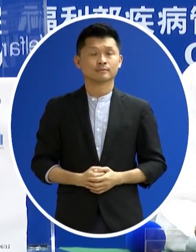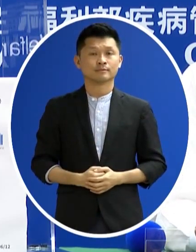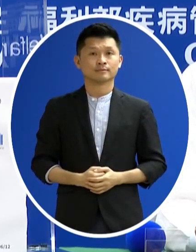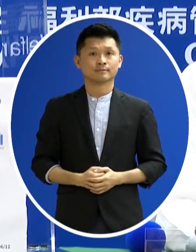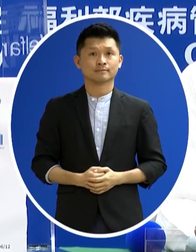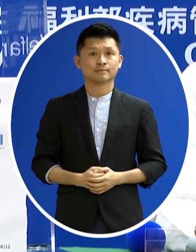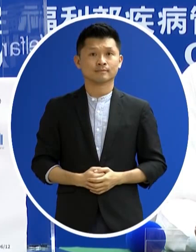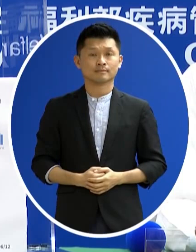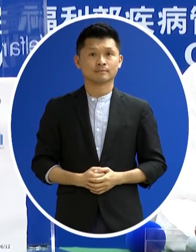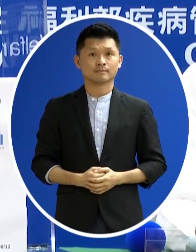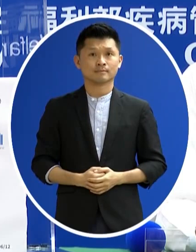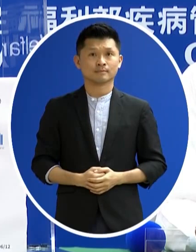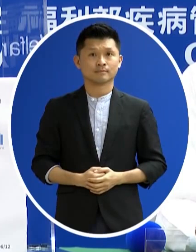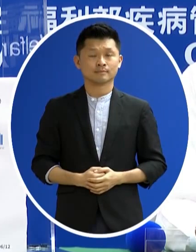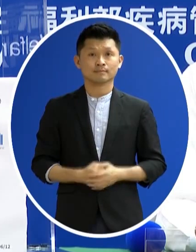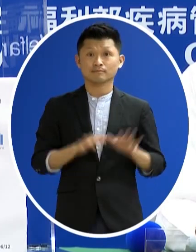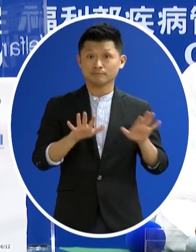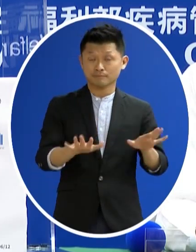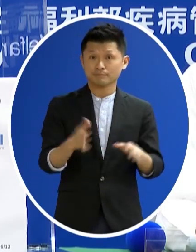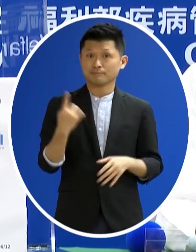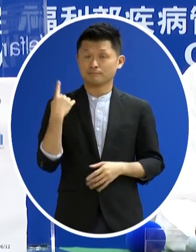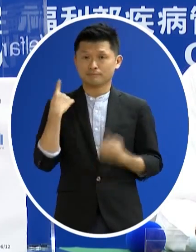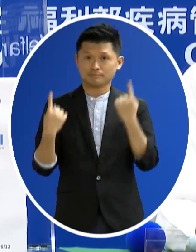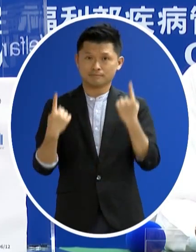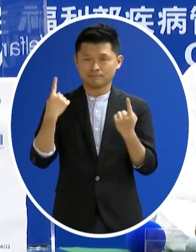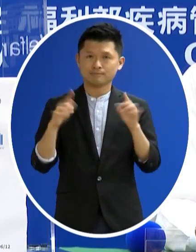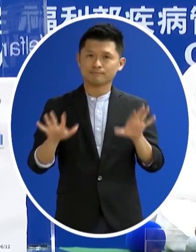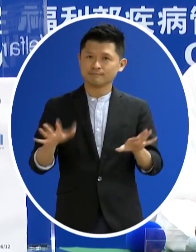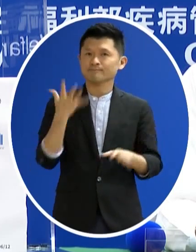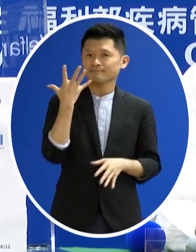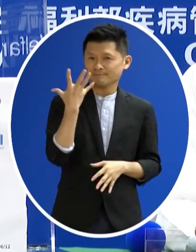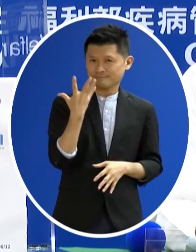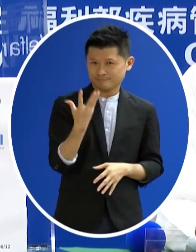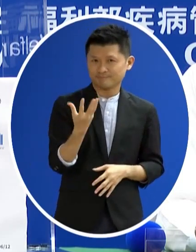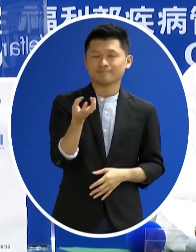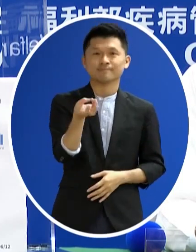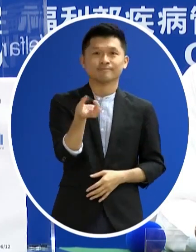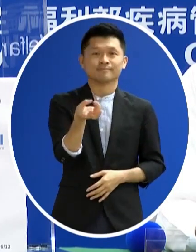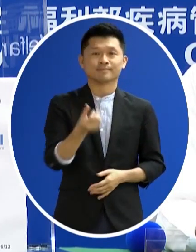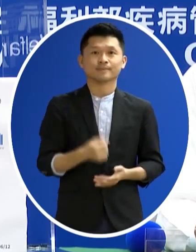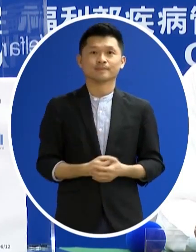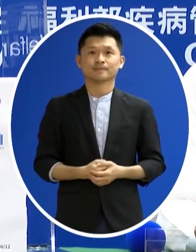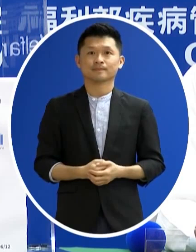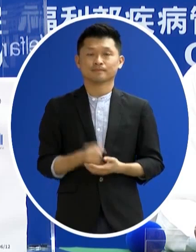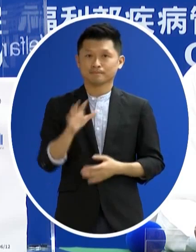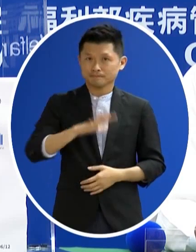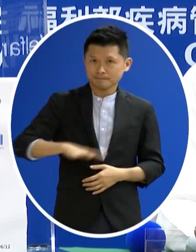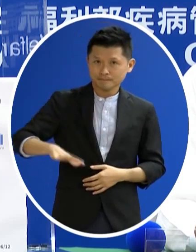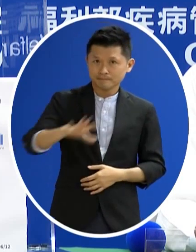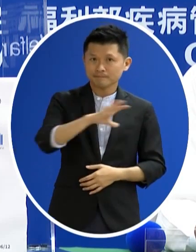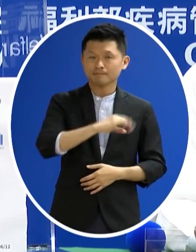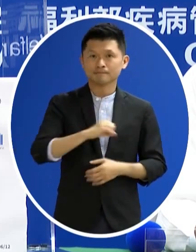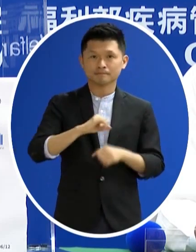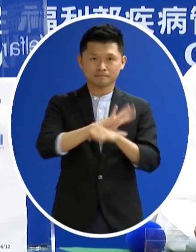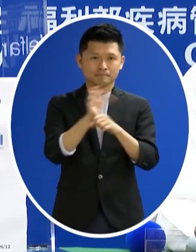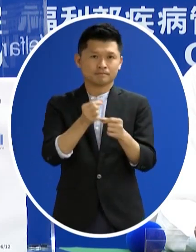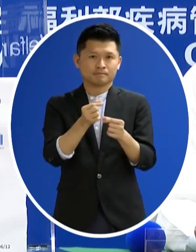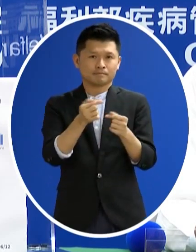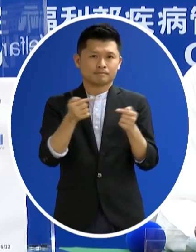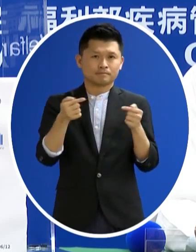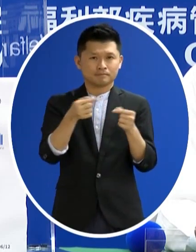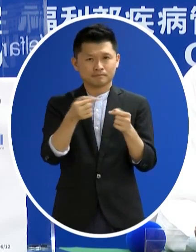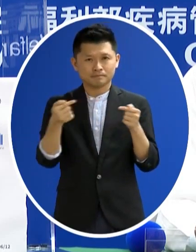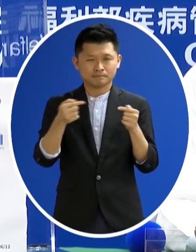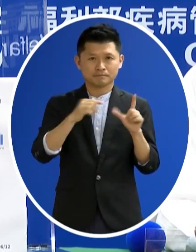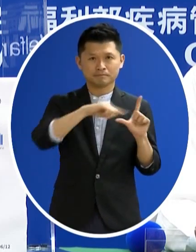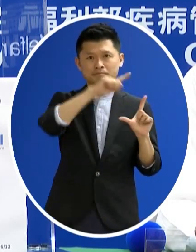那今天案例比昨天还少一些了那整体来讲这疫情并没有很大的